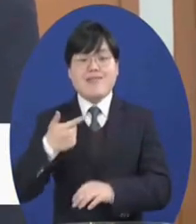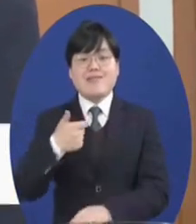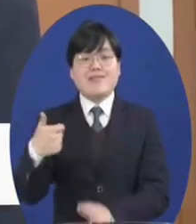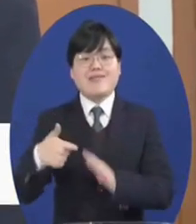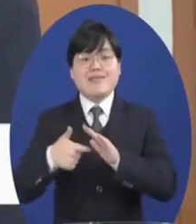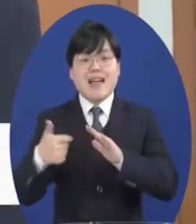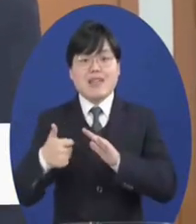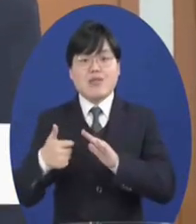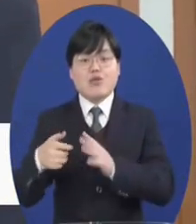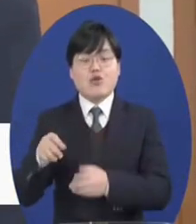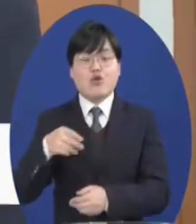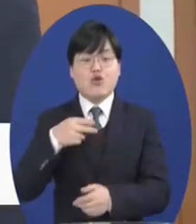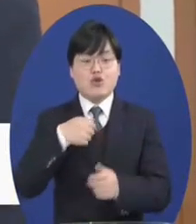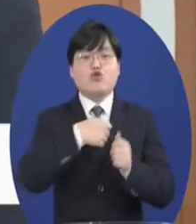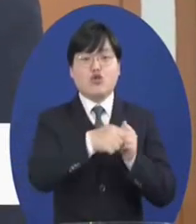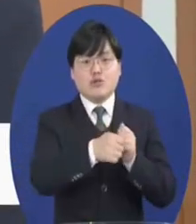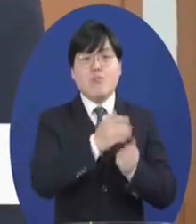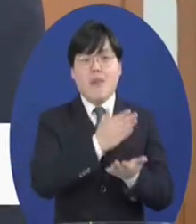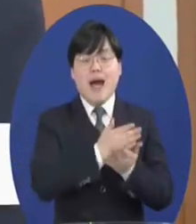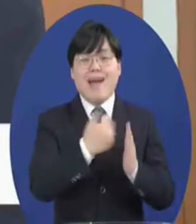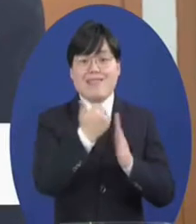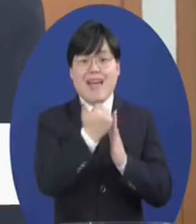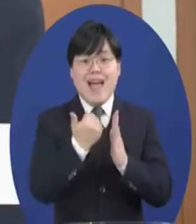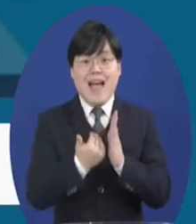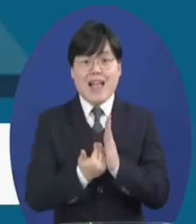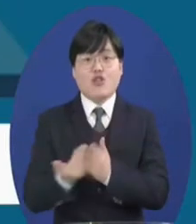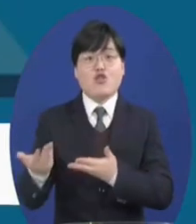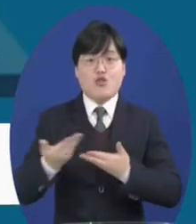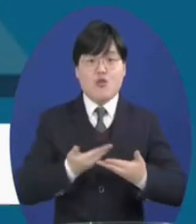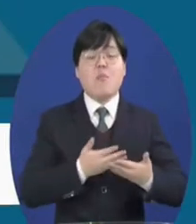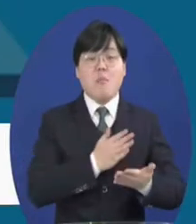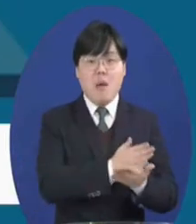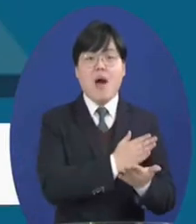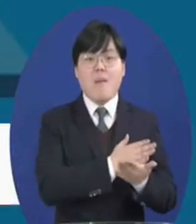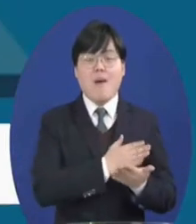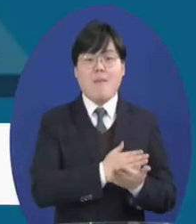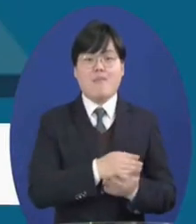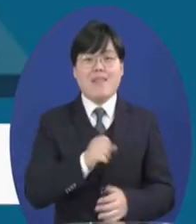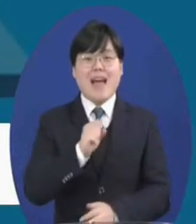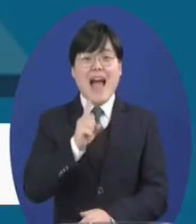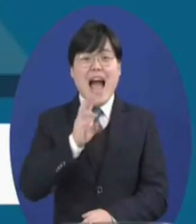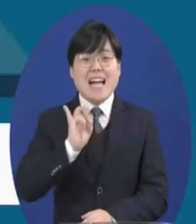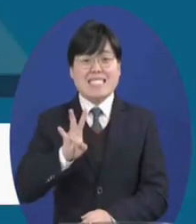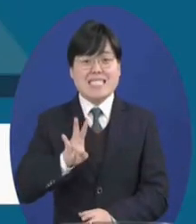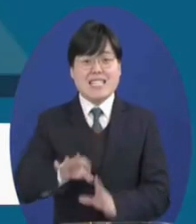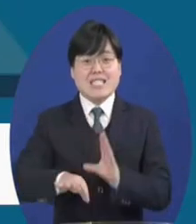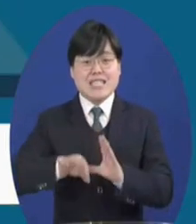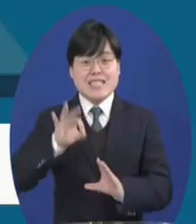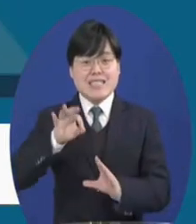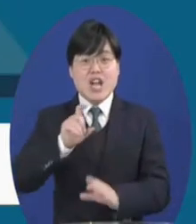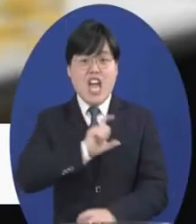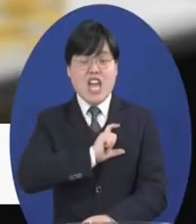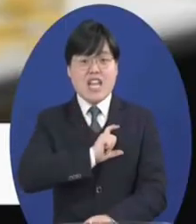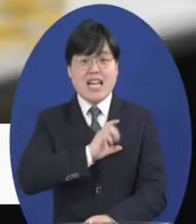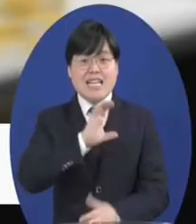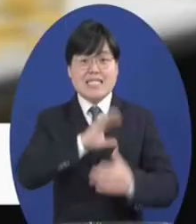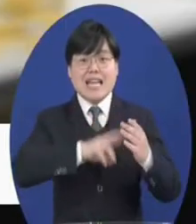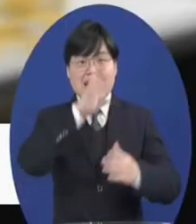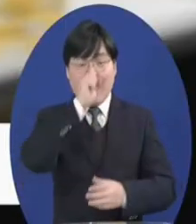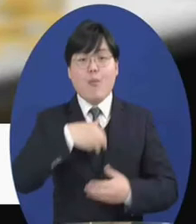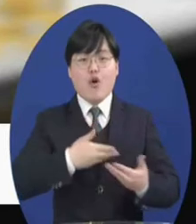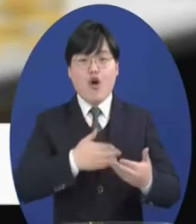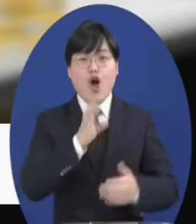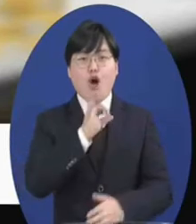татвар одоо ногдуулан төлж гэнэ гэдэг байдлаар тайлангаа тайлагнаад бол явагддаг. Адтан шалгаруулах зөвшөөрлийг сангийн яамнаас олгодог.